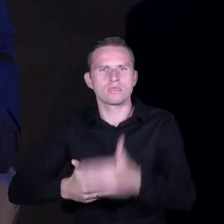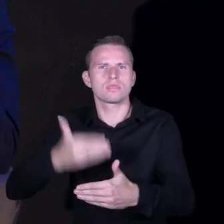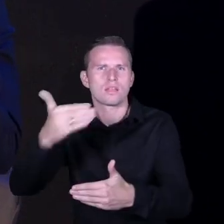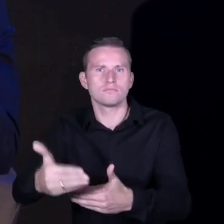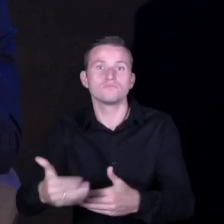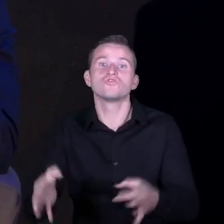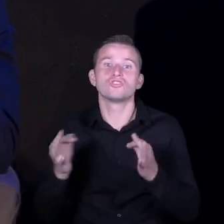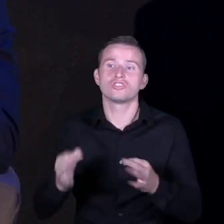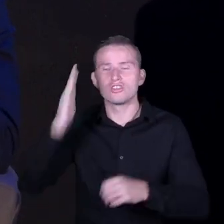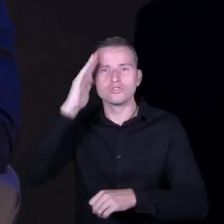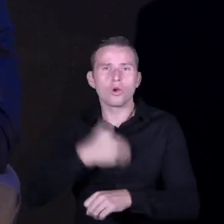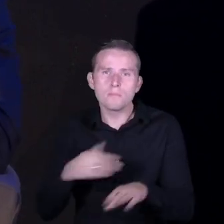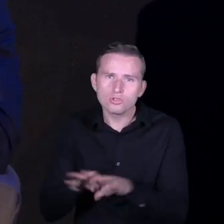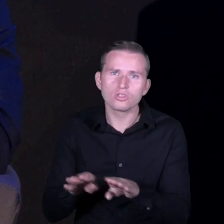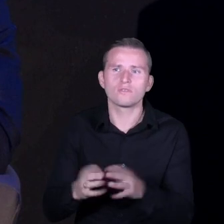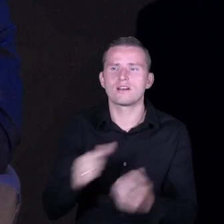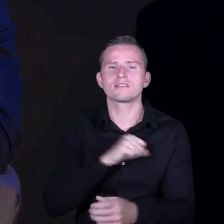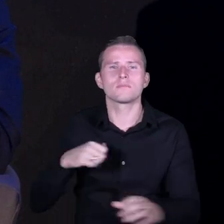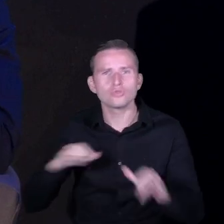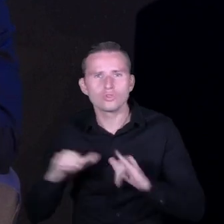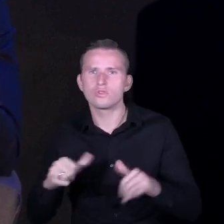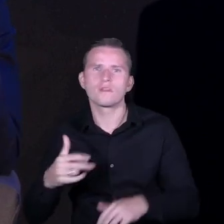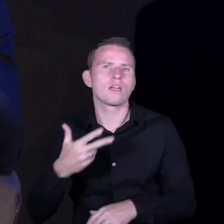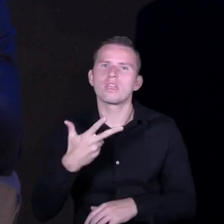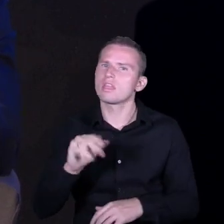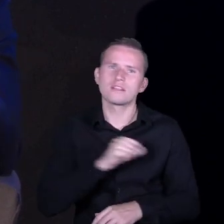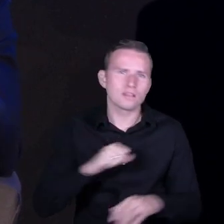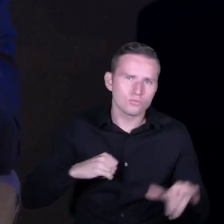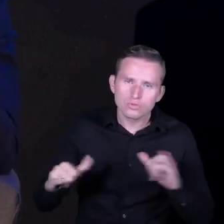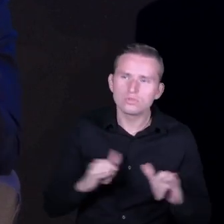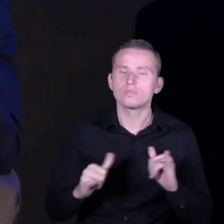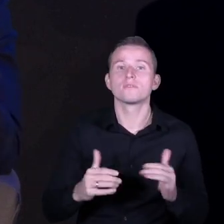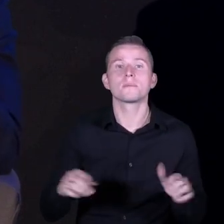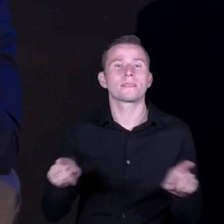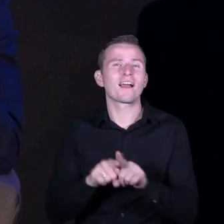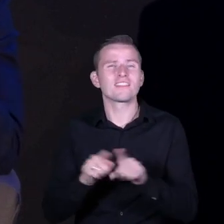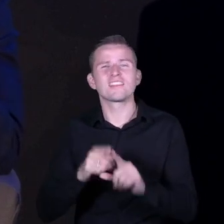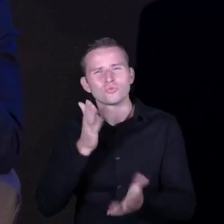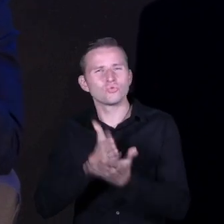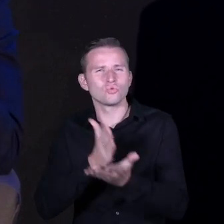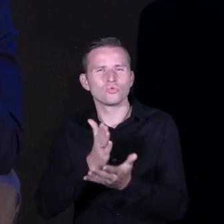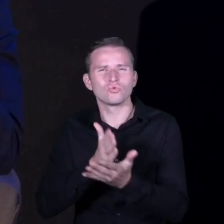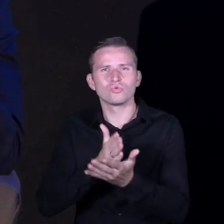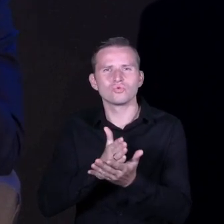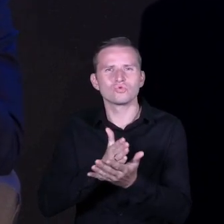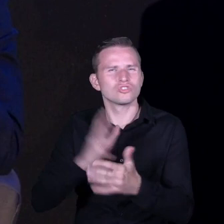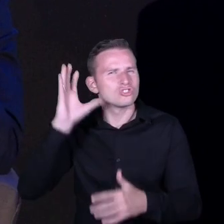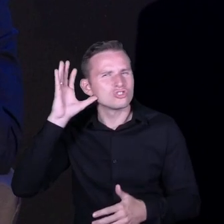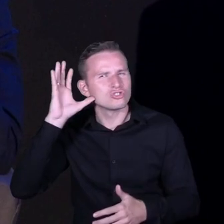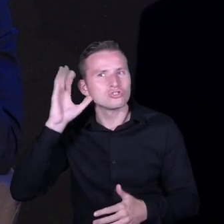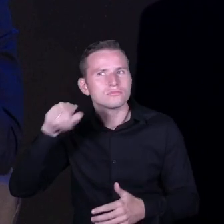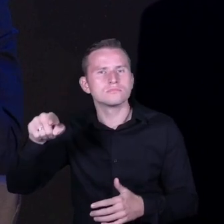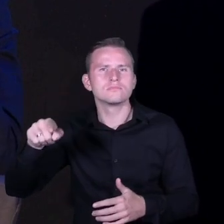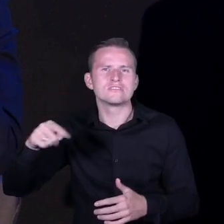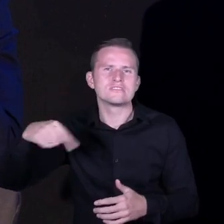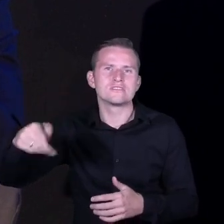podstawowe, samorządowe i niesamorządowe, ale też już na horyzoncie pojawiają się szkoły